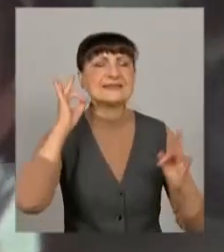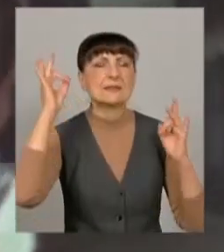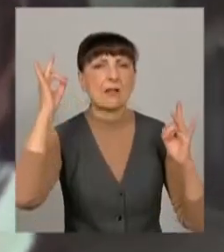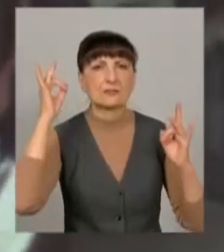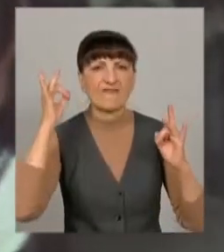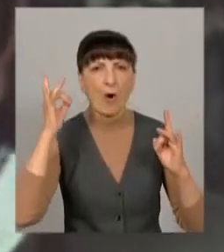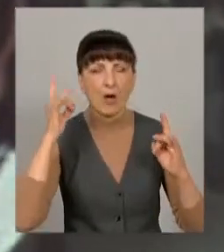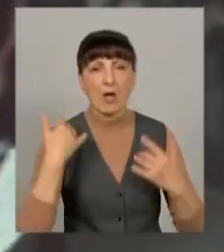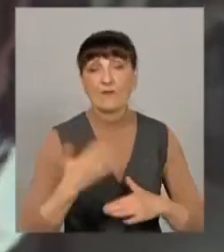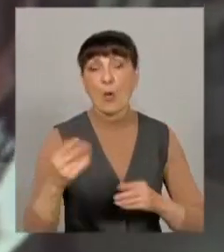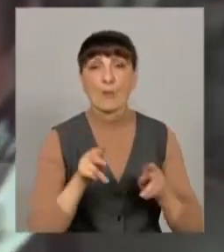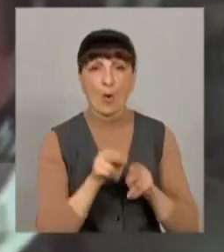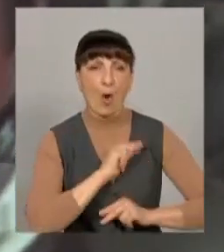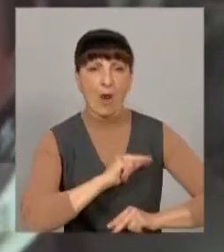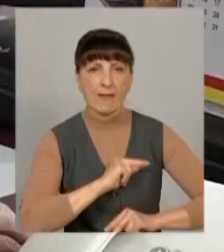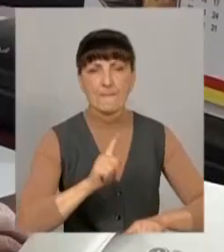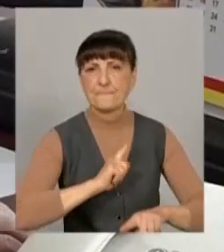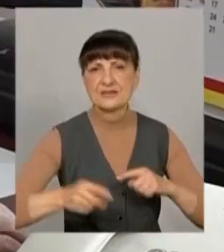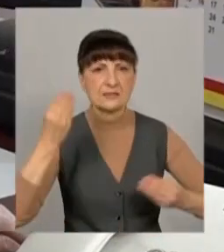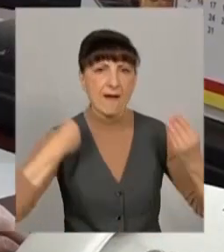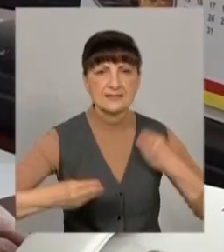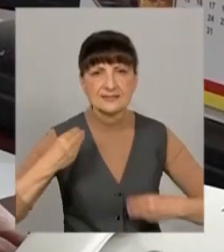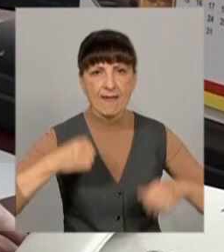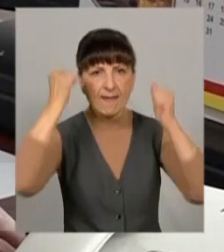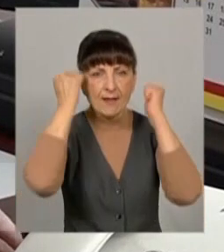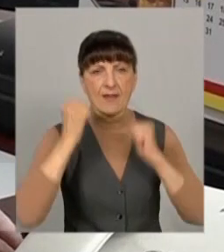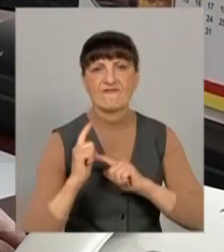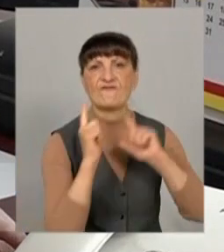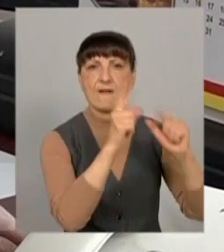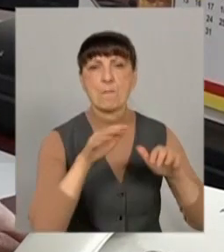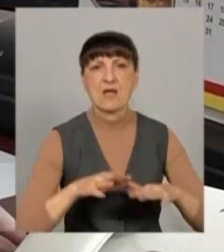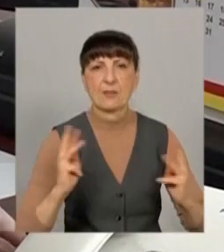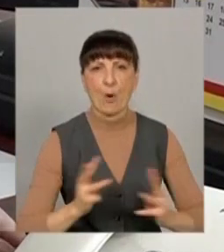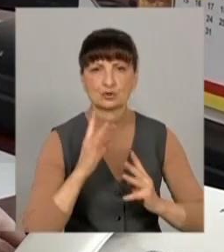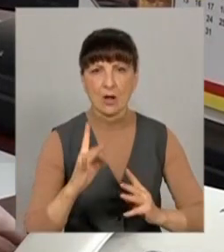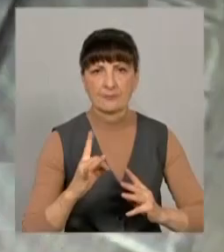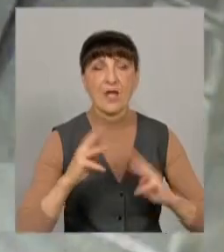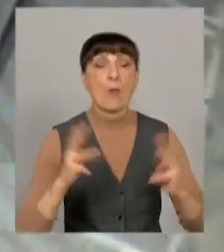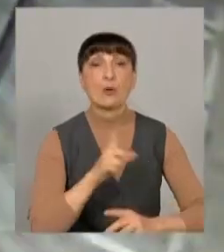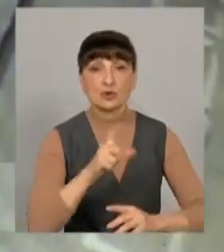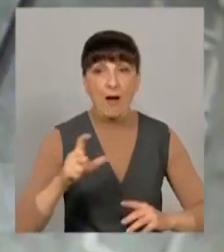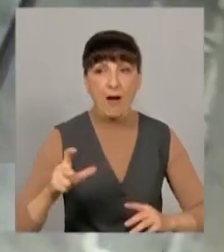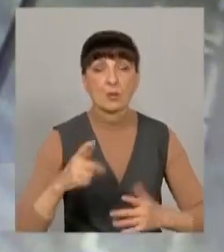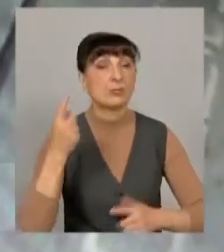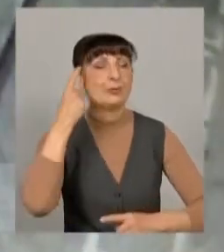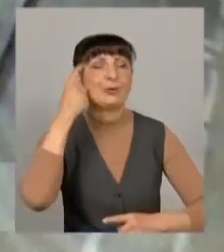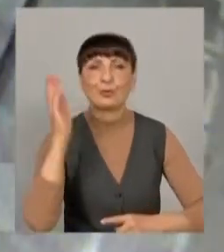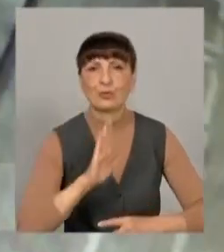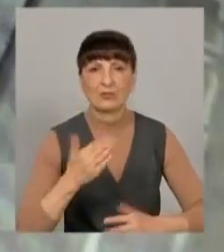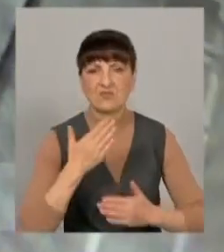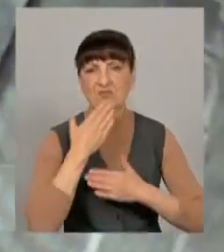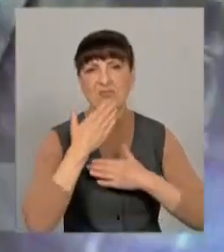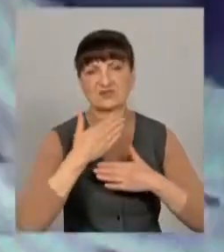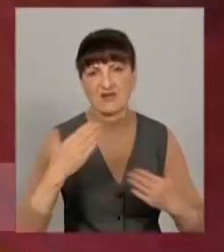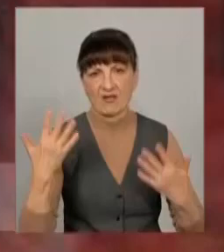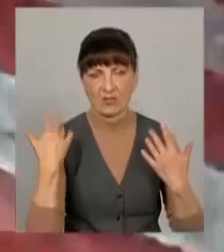тревоге он и его коллеги экстренно надели униформу и выехали на место возгорания. Тогда пожарный и не предполагал, что это его